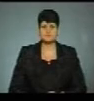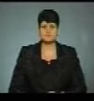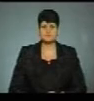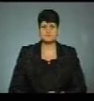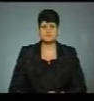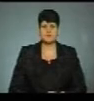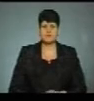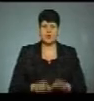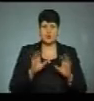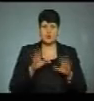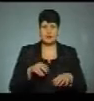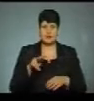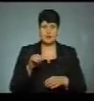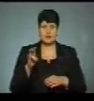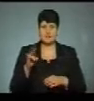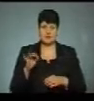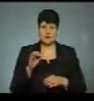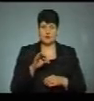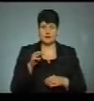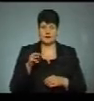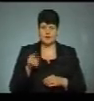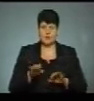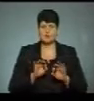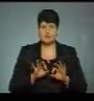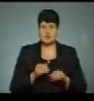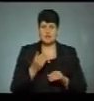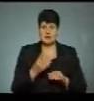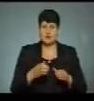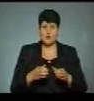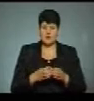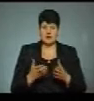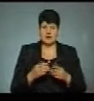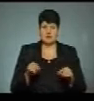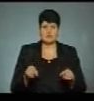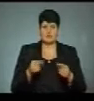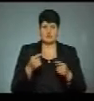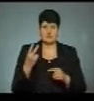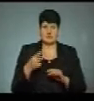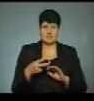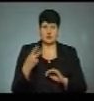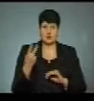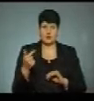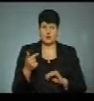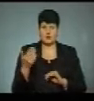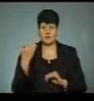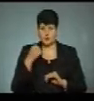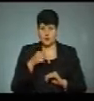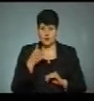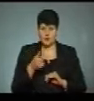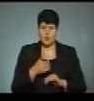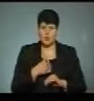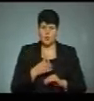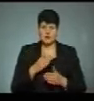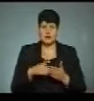Голова Млиновецької ОТГ Василь Пихальський розповідає, їхню громаду, яка утворилася 22 грудня минулого року,